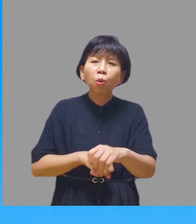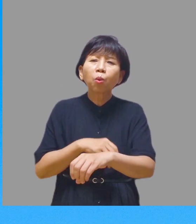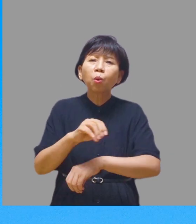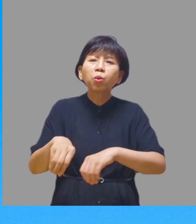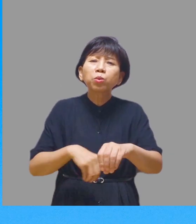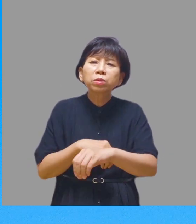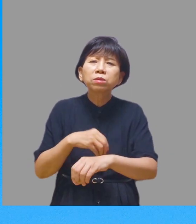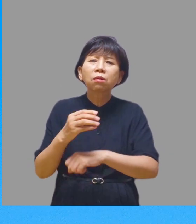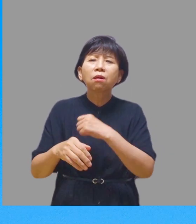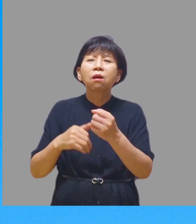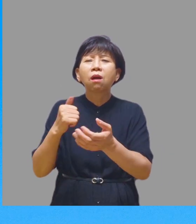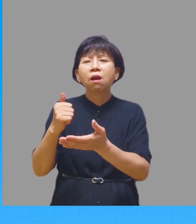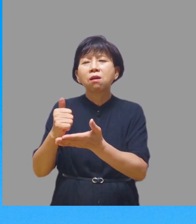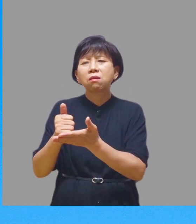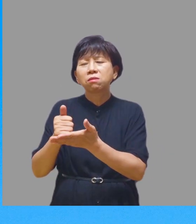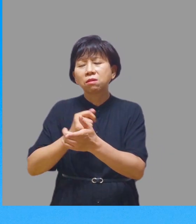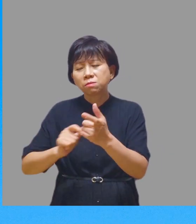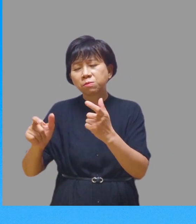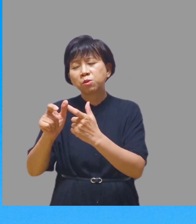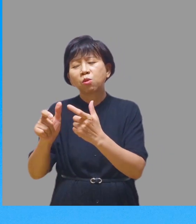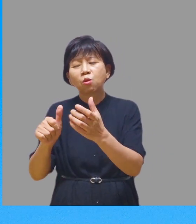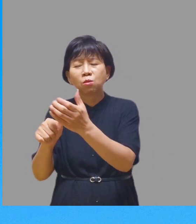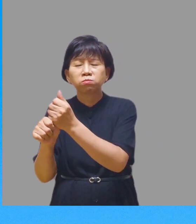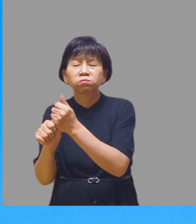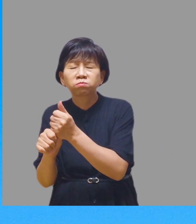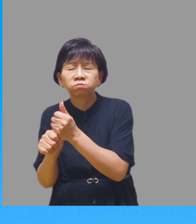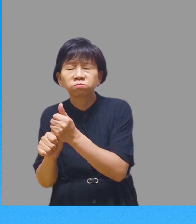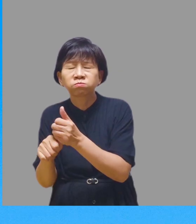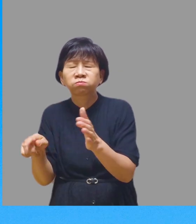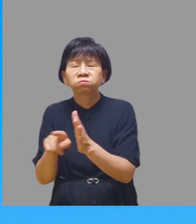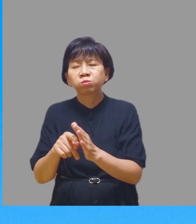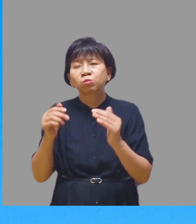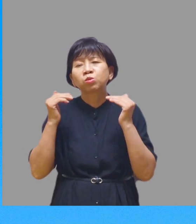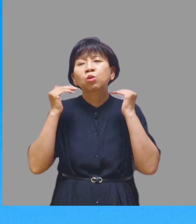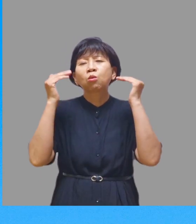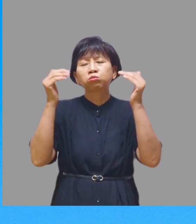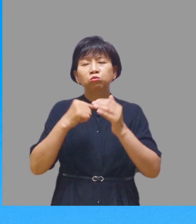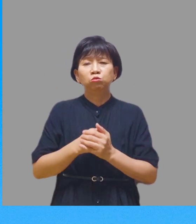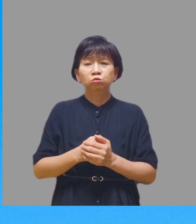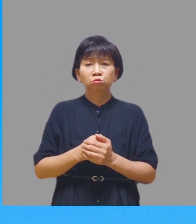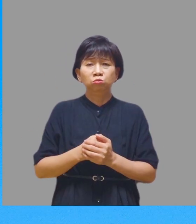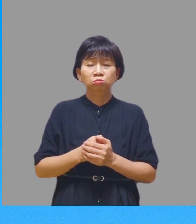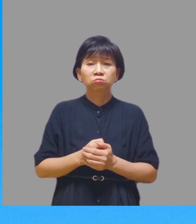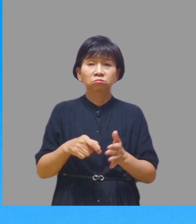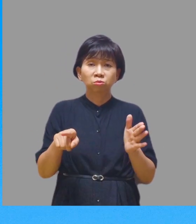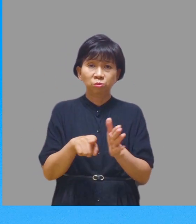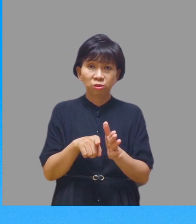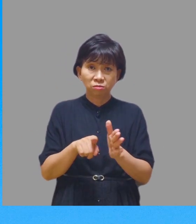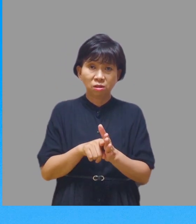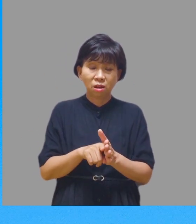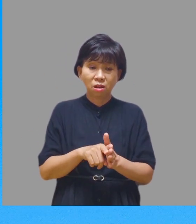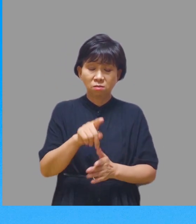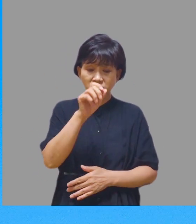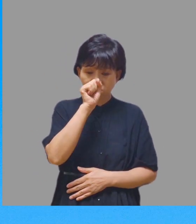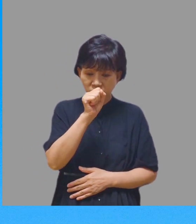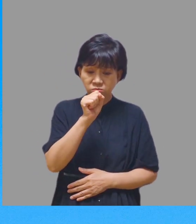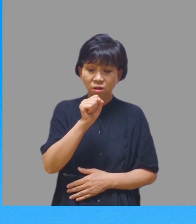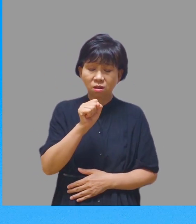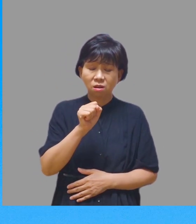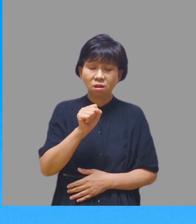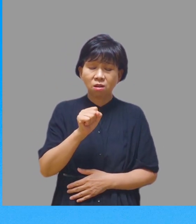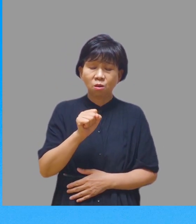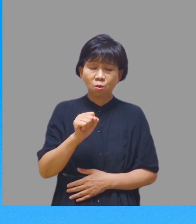더욱더 빚어가시면서 성숙해지는 줄 믿습니다. 깊은 신앙은요, 언제나 폭풍을